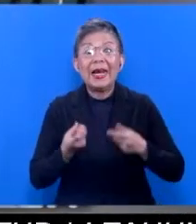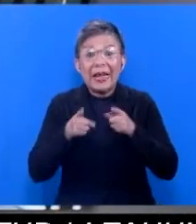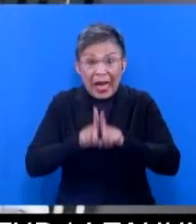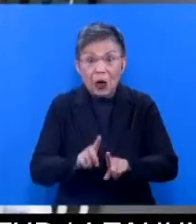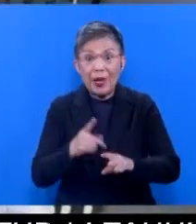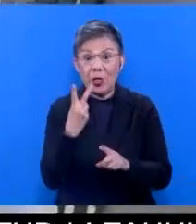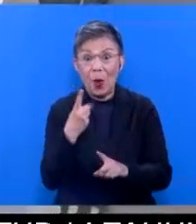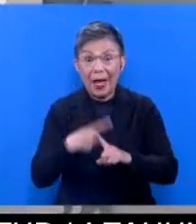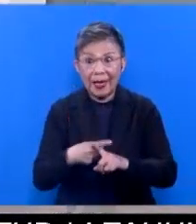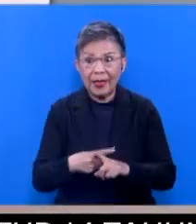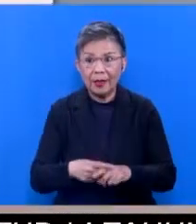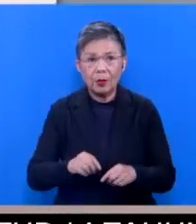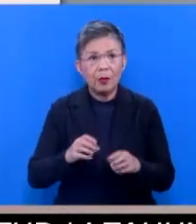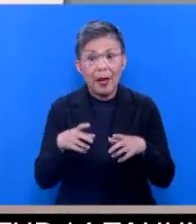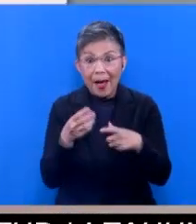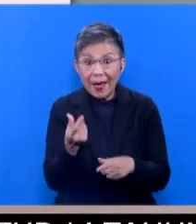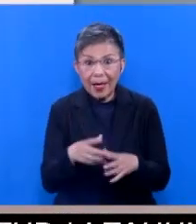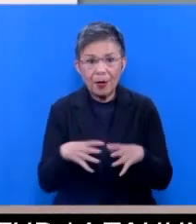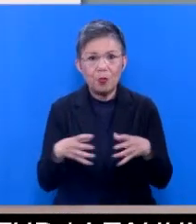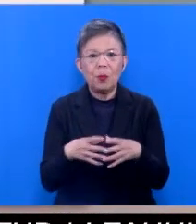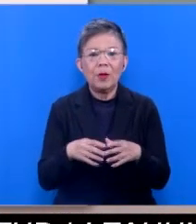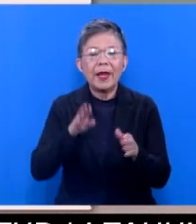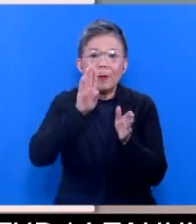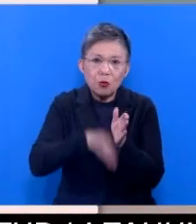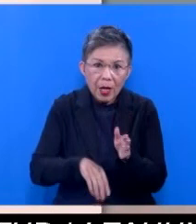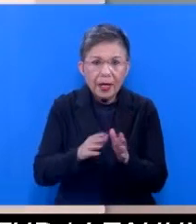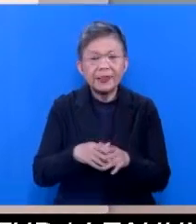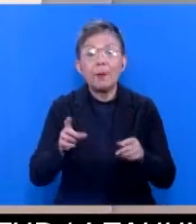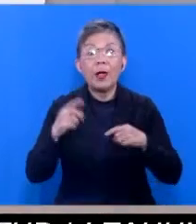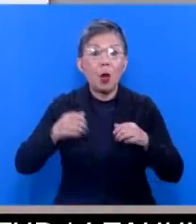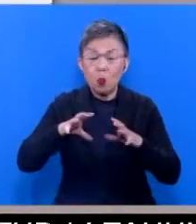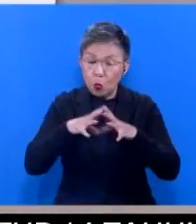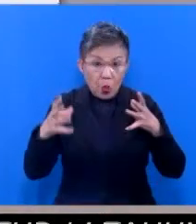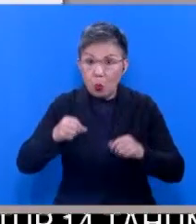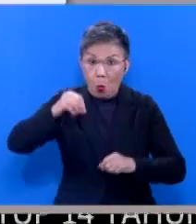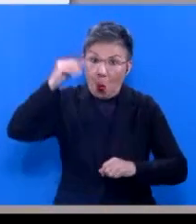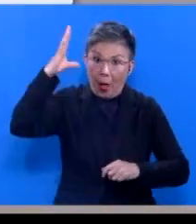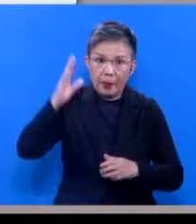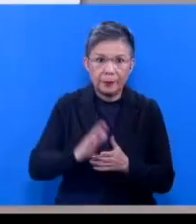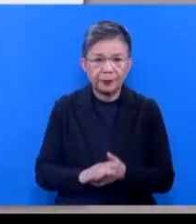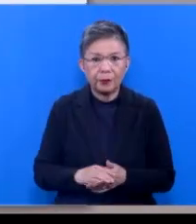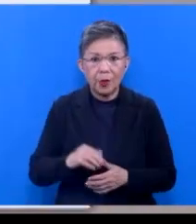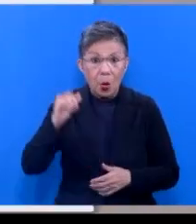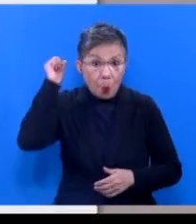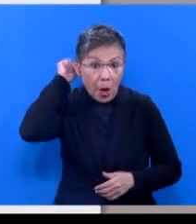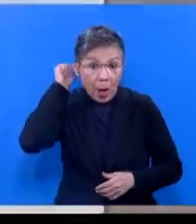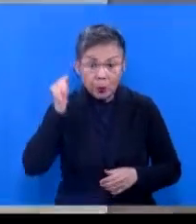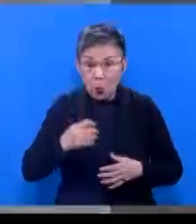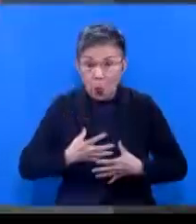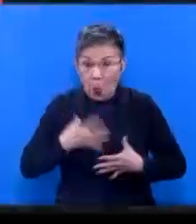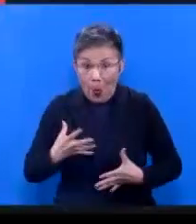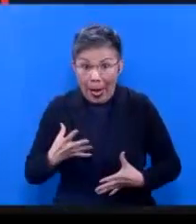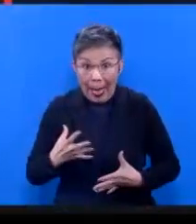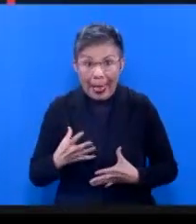mereka tawarkan, mulai dari harga teman sampai budget sultan. Tak cuma mak-mak kaum anti poligami dan nikah siri saja